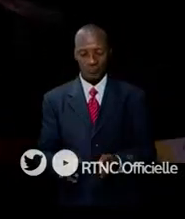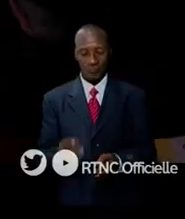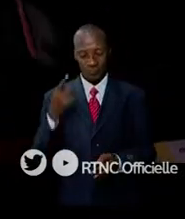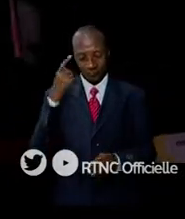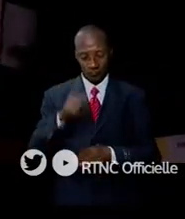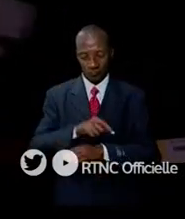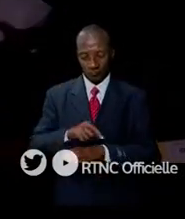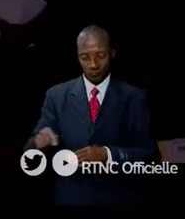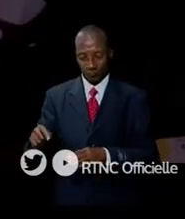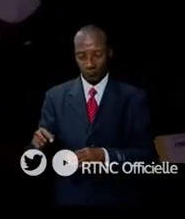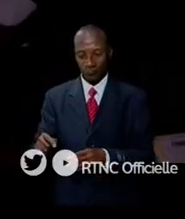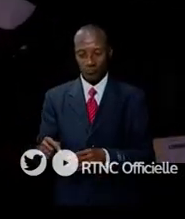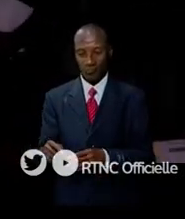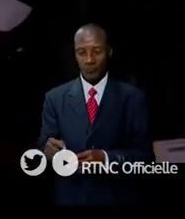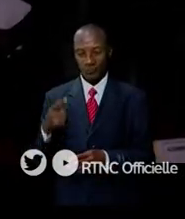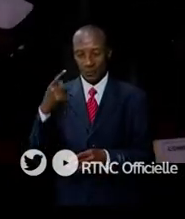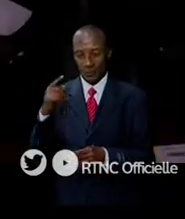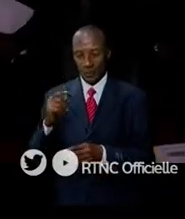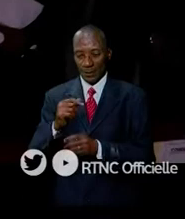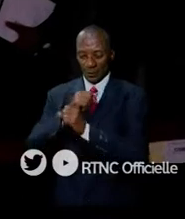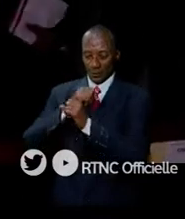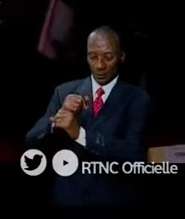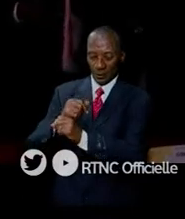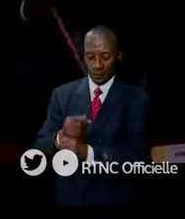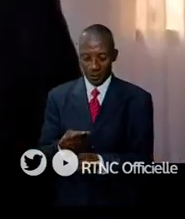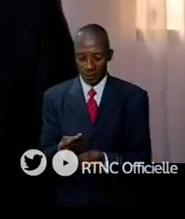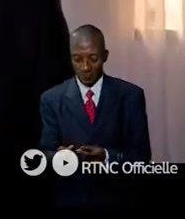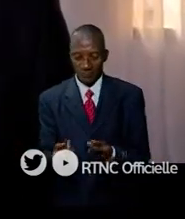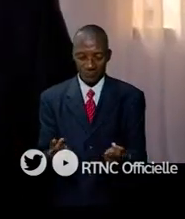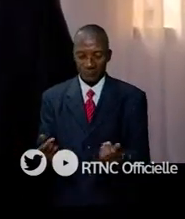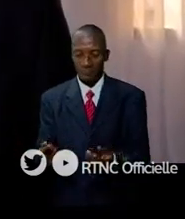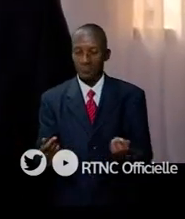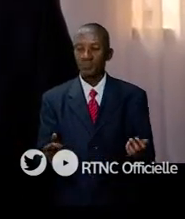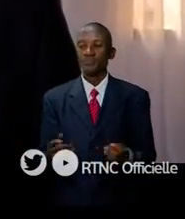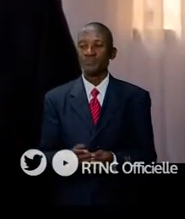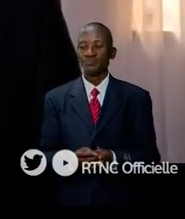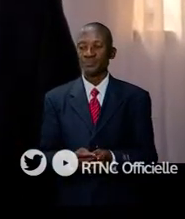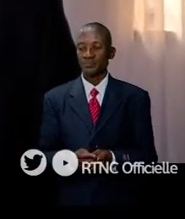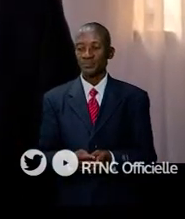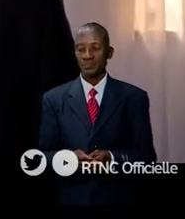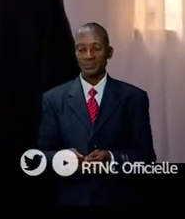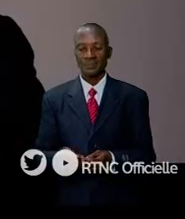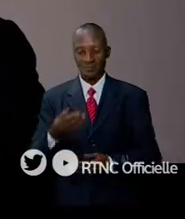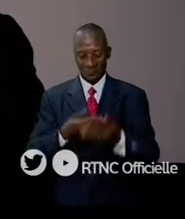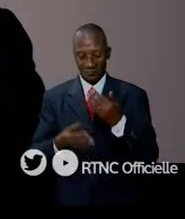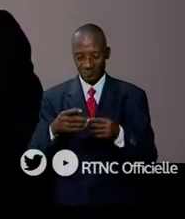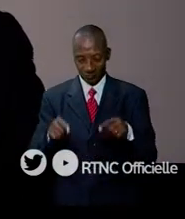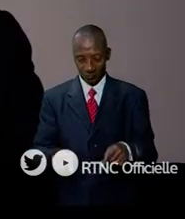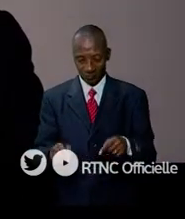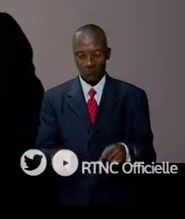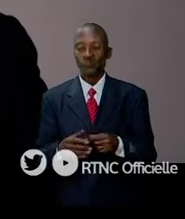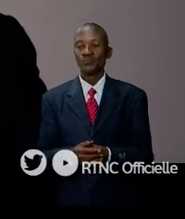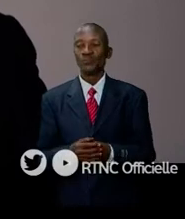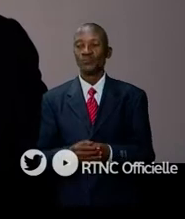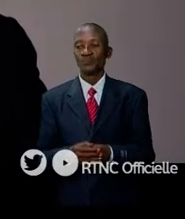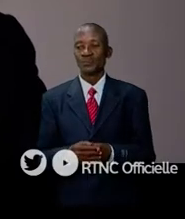contre la corruption est entré officiellement en fonction ce jeudi 31 juillet 2020. Ghislain Kingangala succède ainsi à Luzolo Bambilesa,